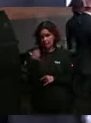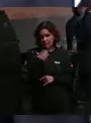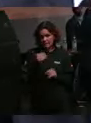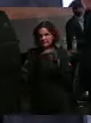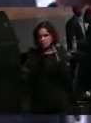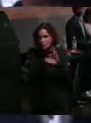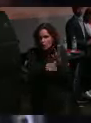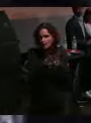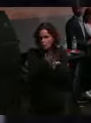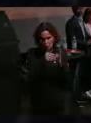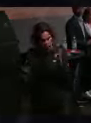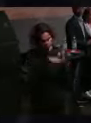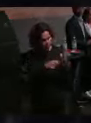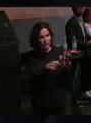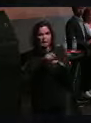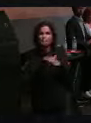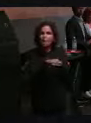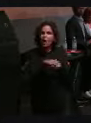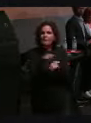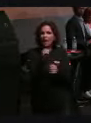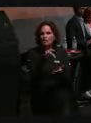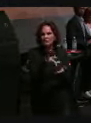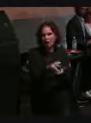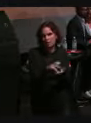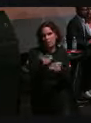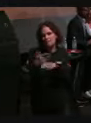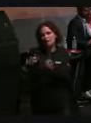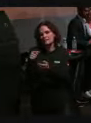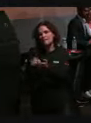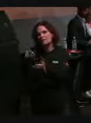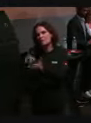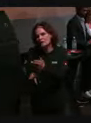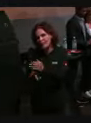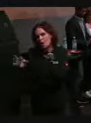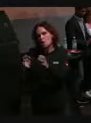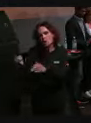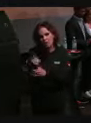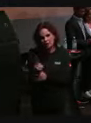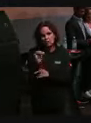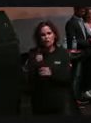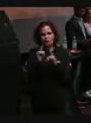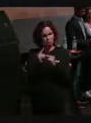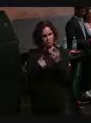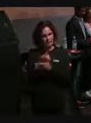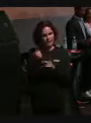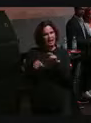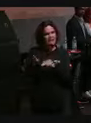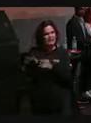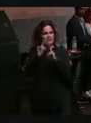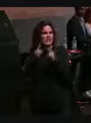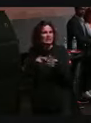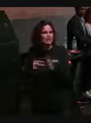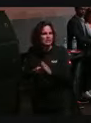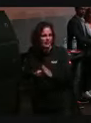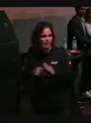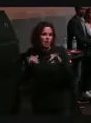programmet nøye, se at Marit Arnstad og Senterpartiet ikke det skjedde noe I deres bookingsystem. Det som trist med det jo at Marit